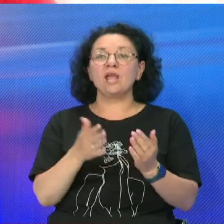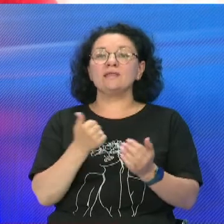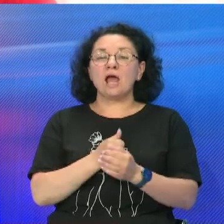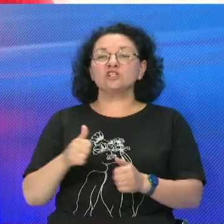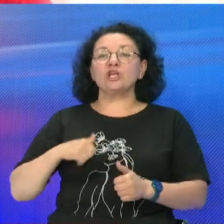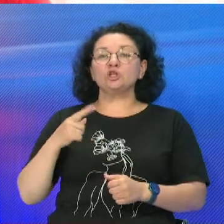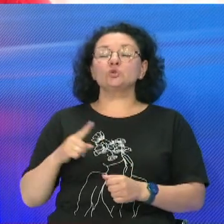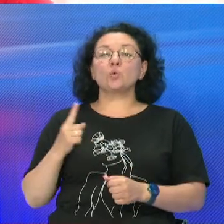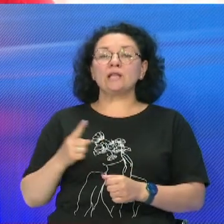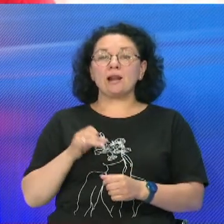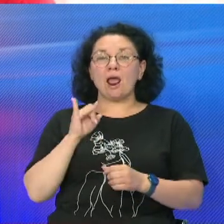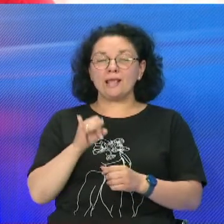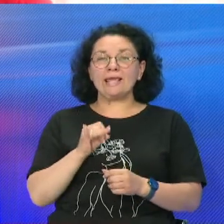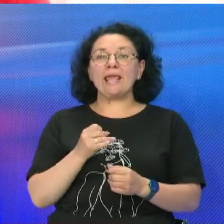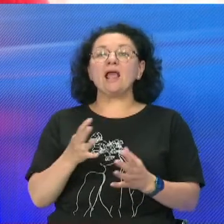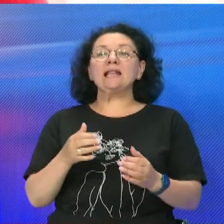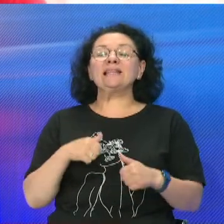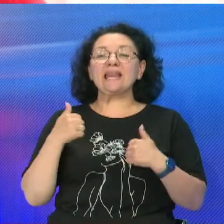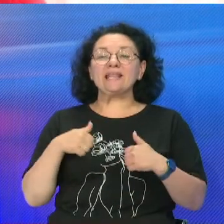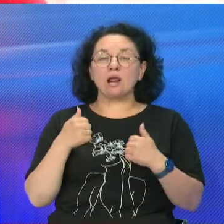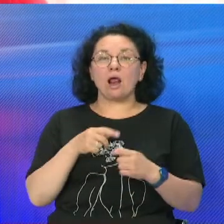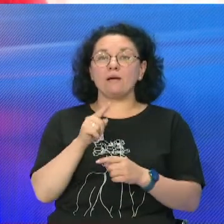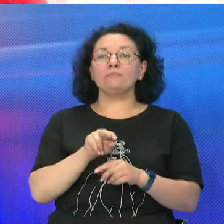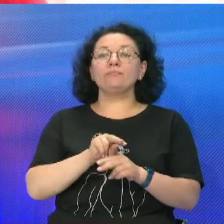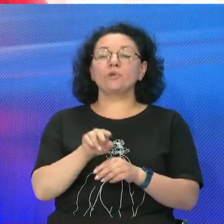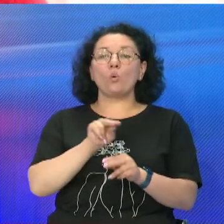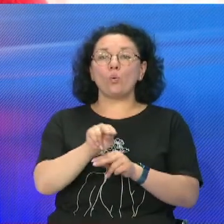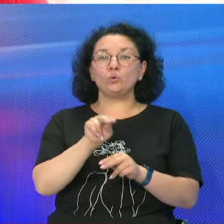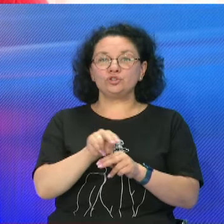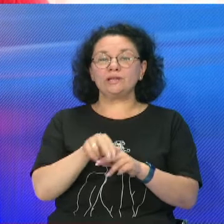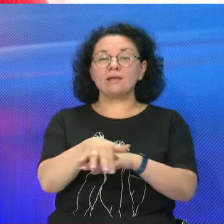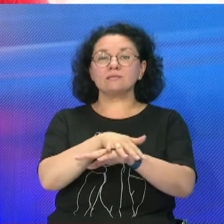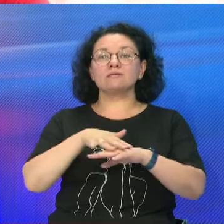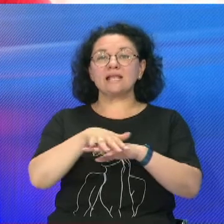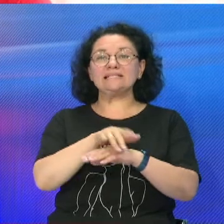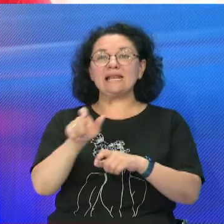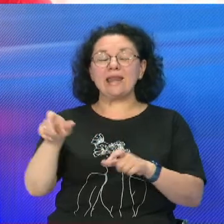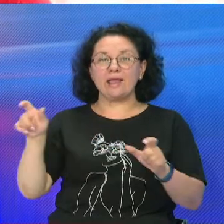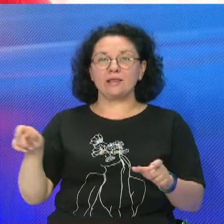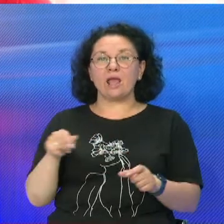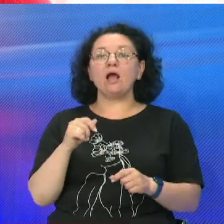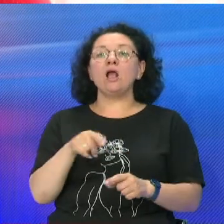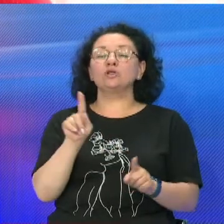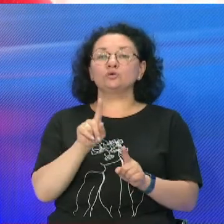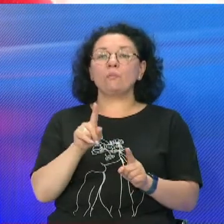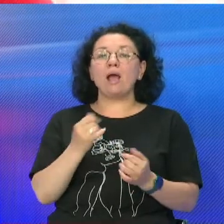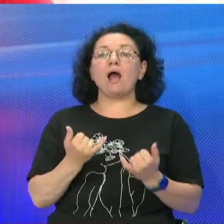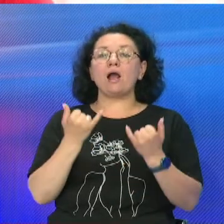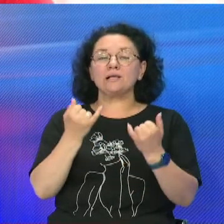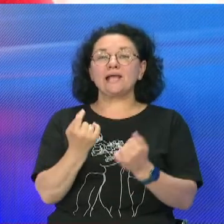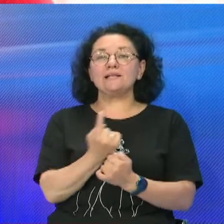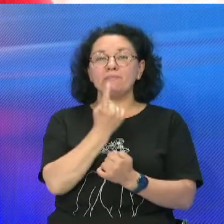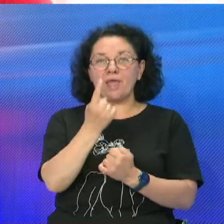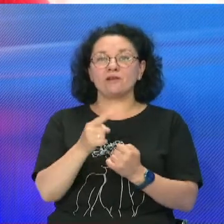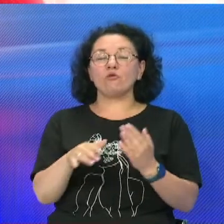действует во всех районах в минской области и обучают население напором оказание первой помощи это очень